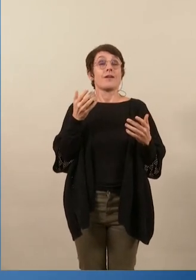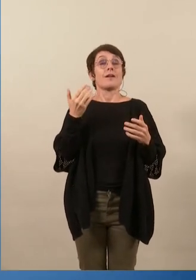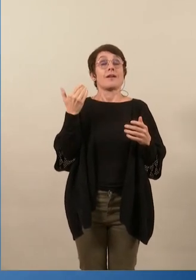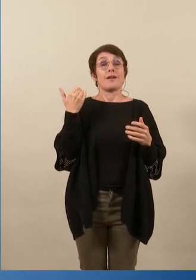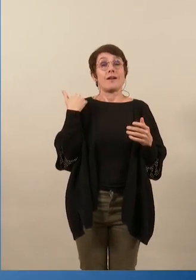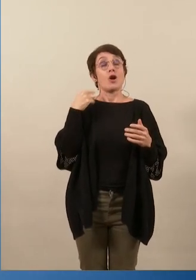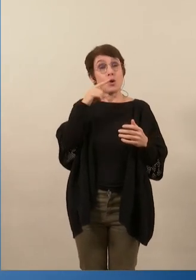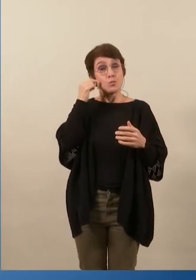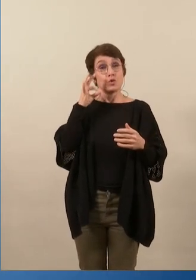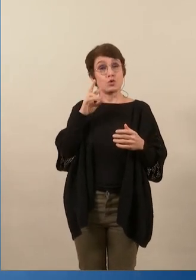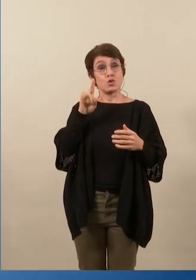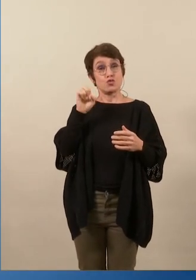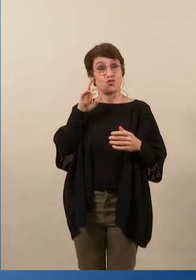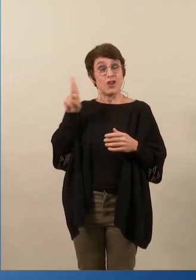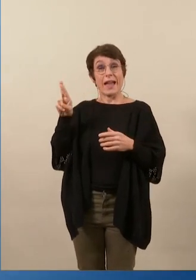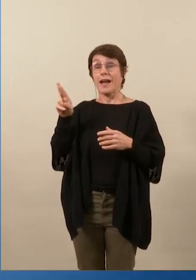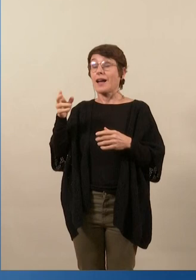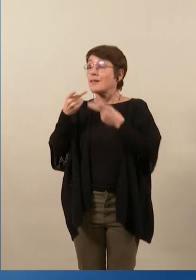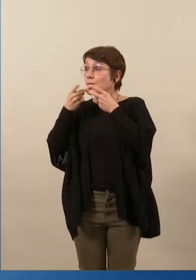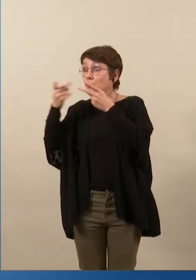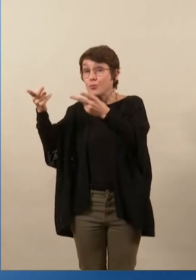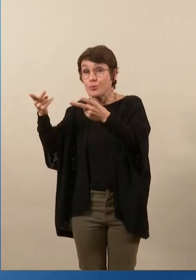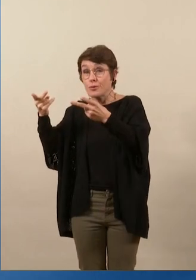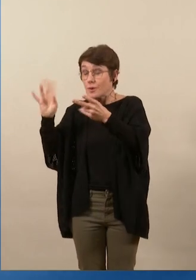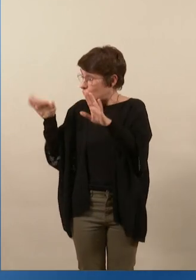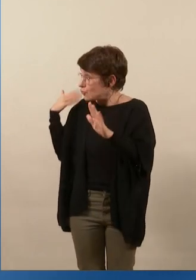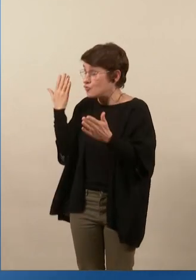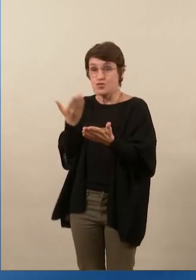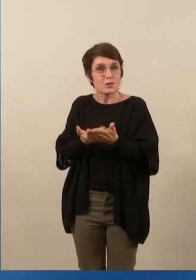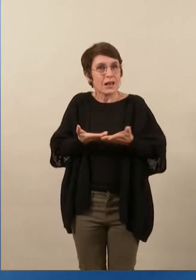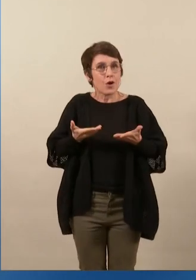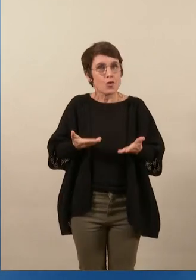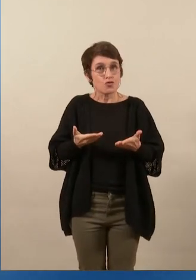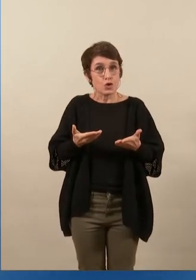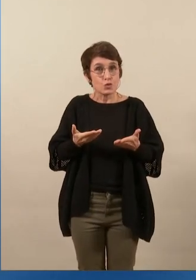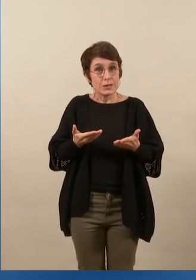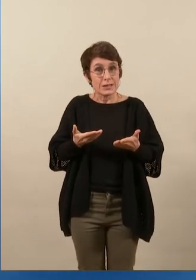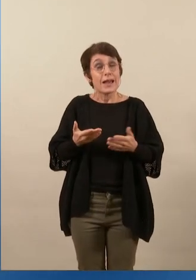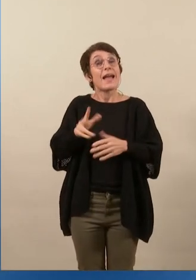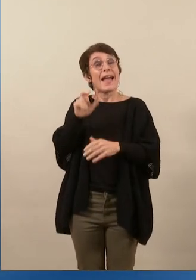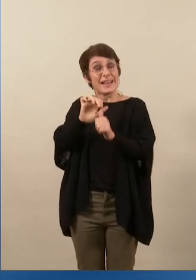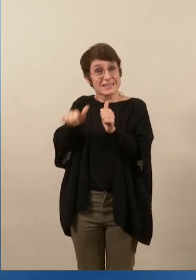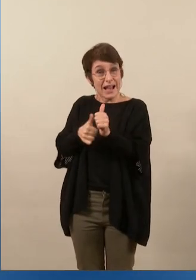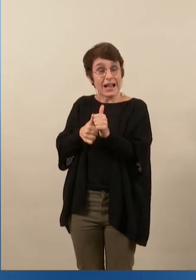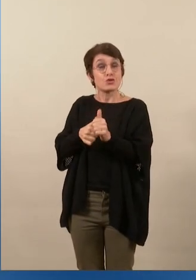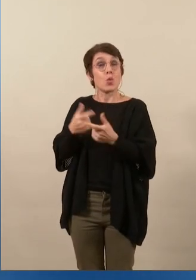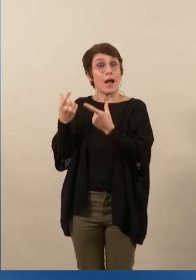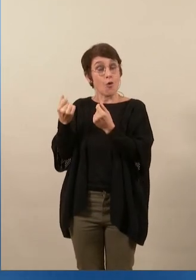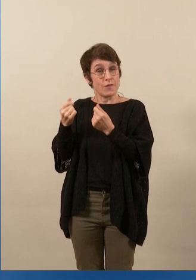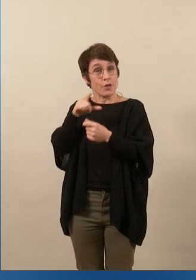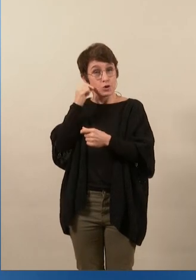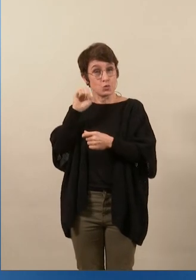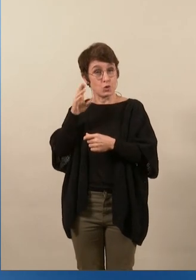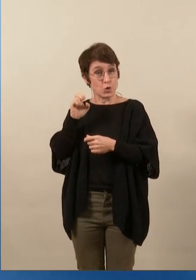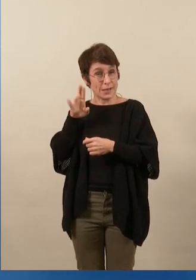kitouer J jusqu'à aujourd'hui que que votre propre adjoint aux finances Hakim Sabri a avalé des couleuves de fonctionnement